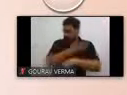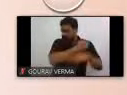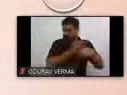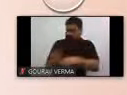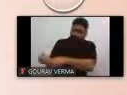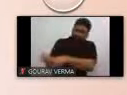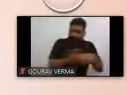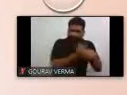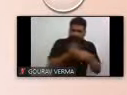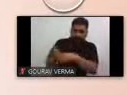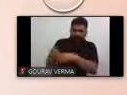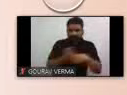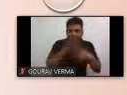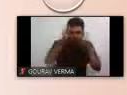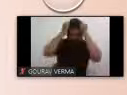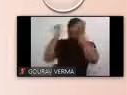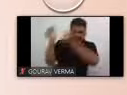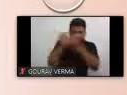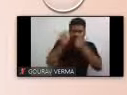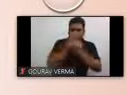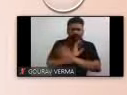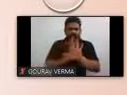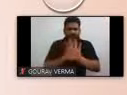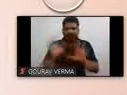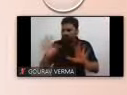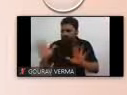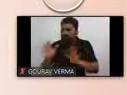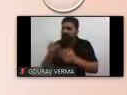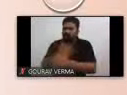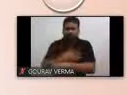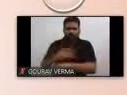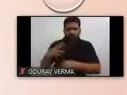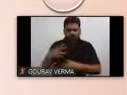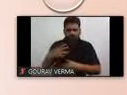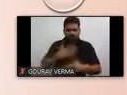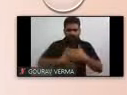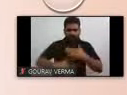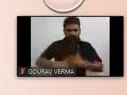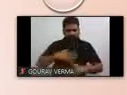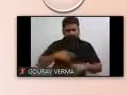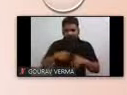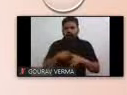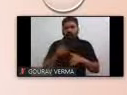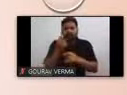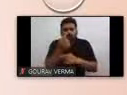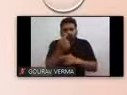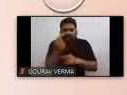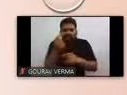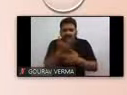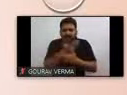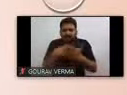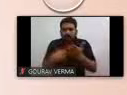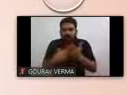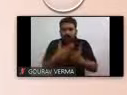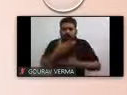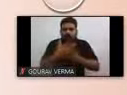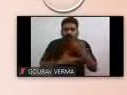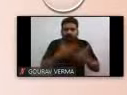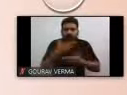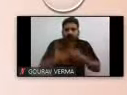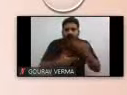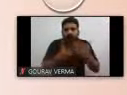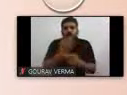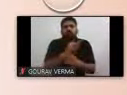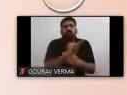करके अच्छा बाल नोच के खुद नहीं बैठ सकते. सो ये सब छोटे छोटे रूल्स हैं. फॉलोइंग दिस रूल्स